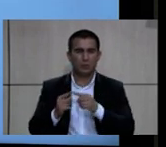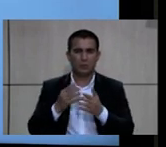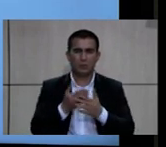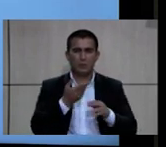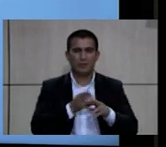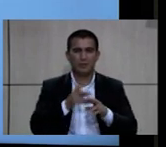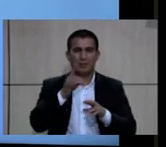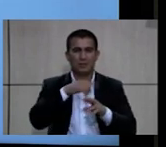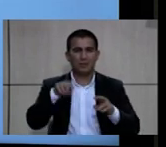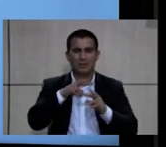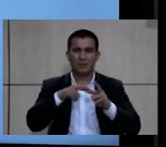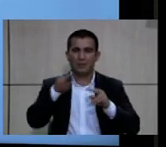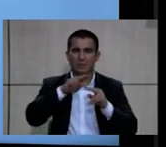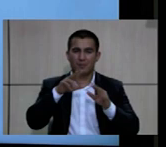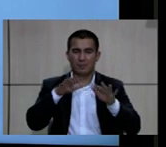burchakli uchburchak